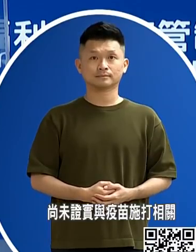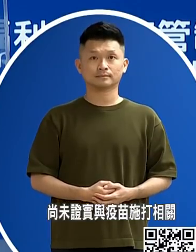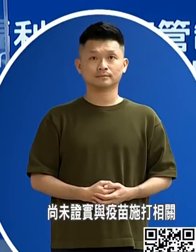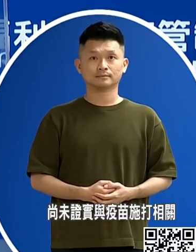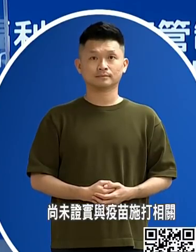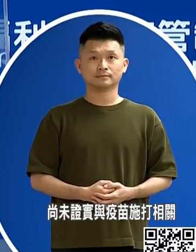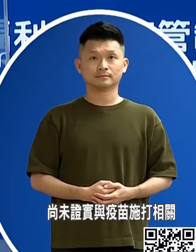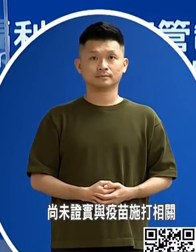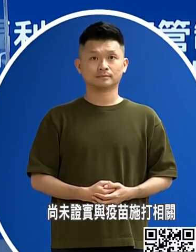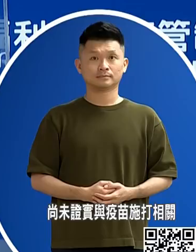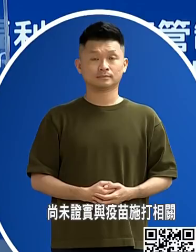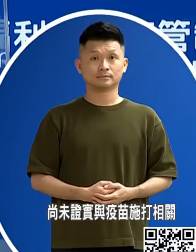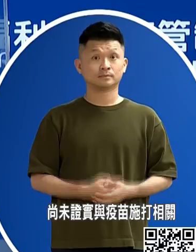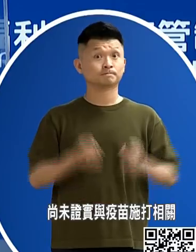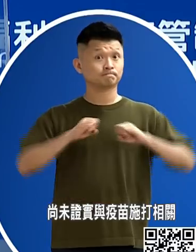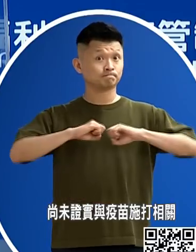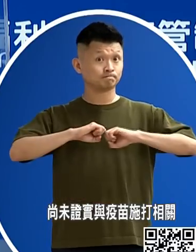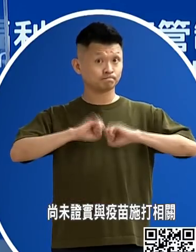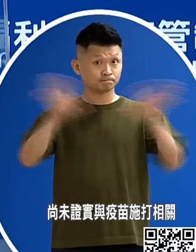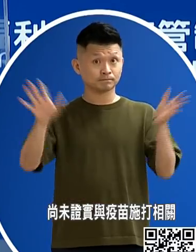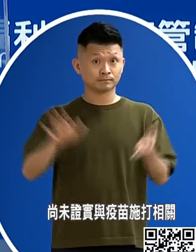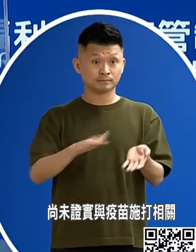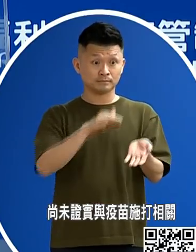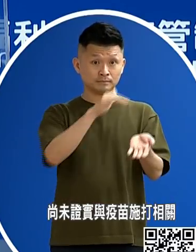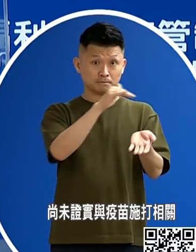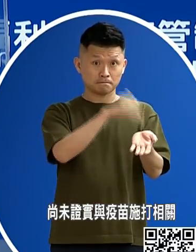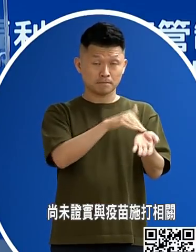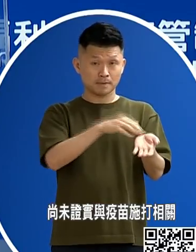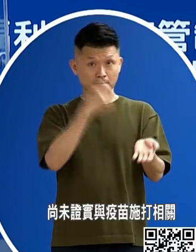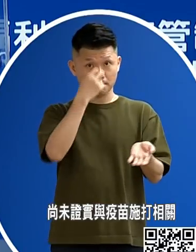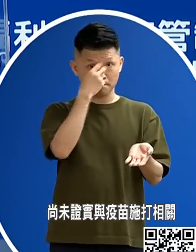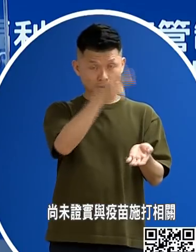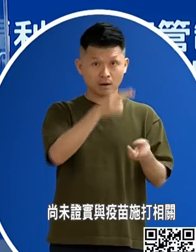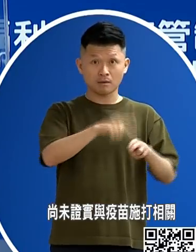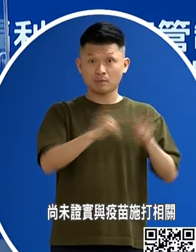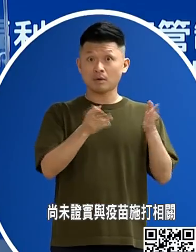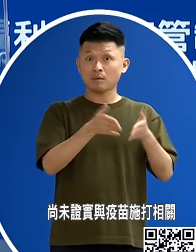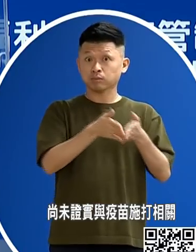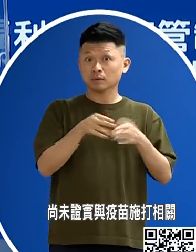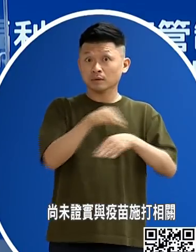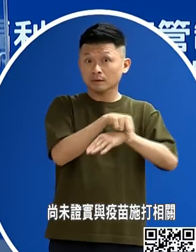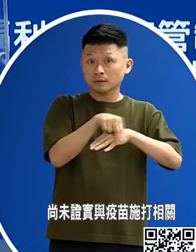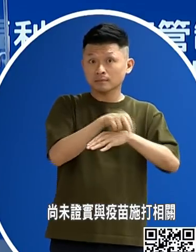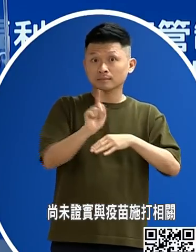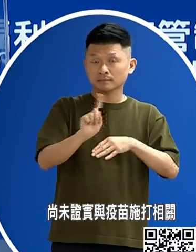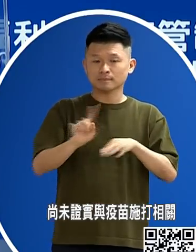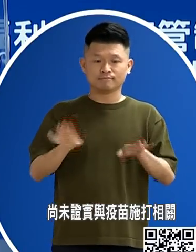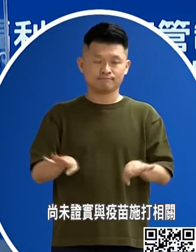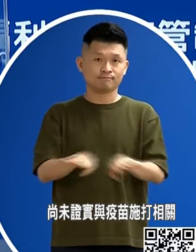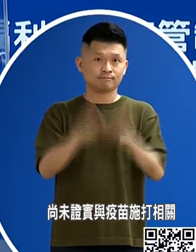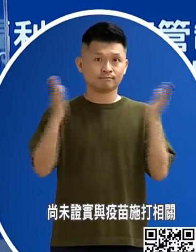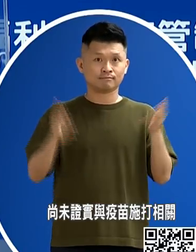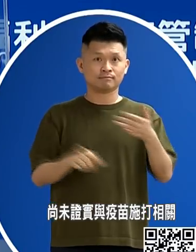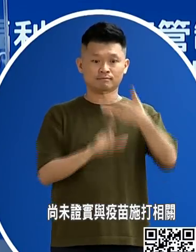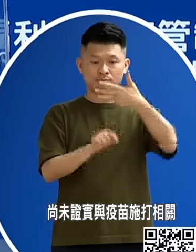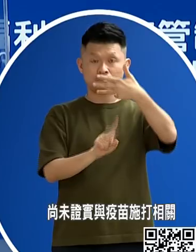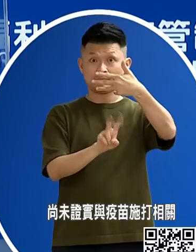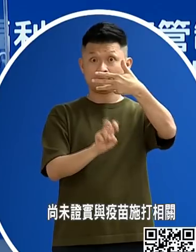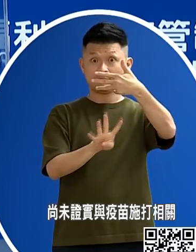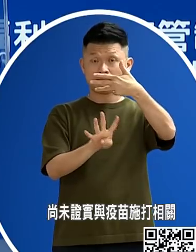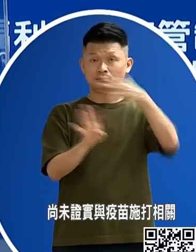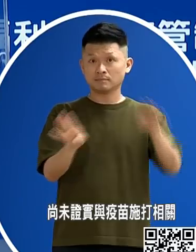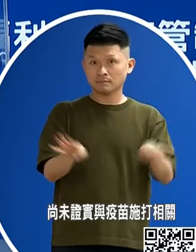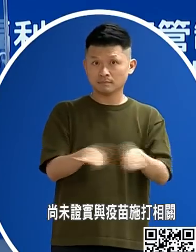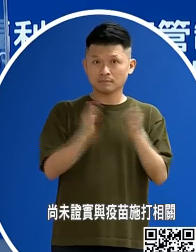那天我宣布过要开放探病的管制措施，那基本上我们从今天起8月24号起，